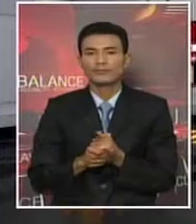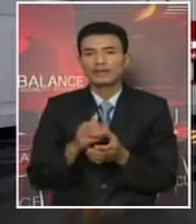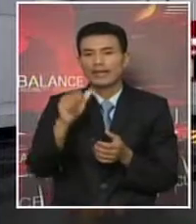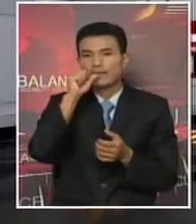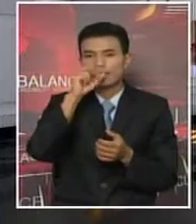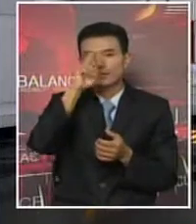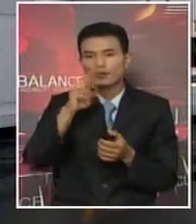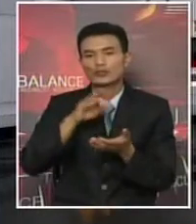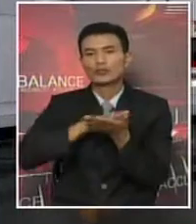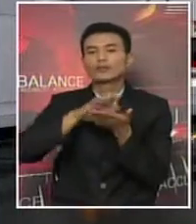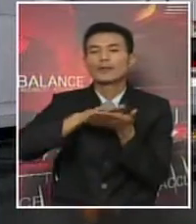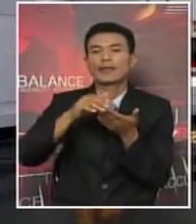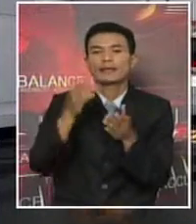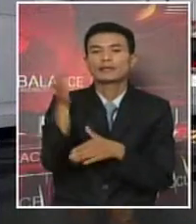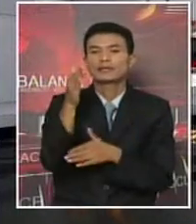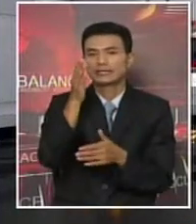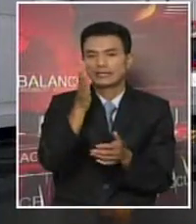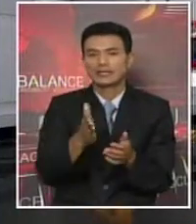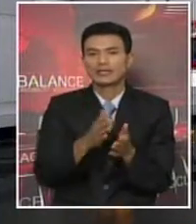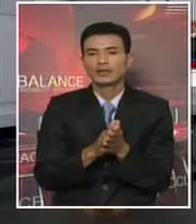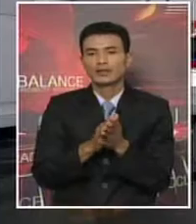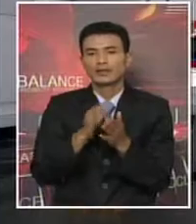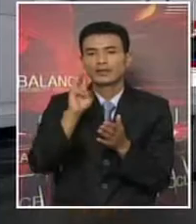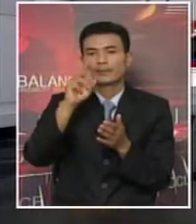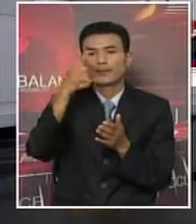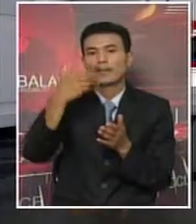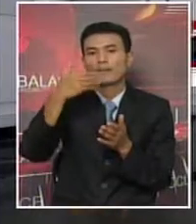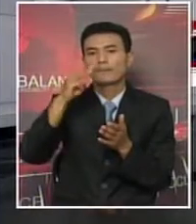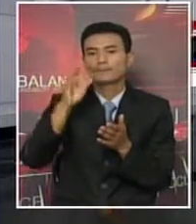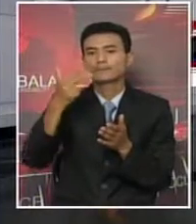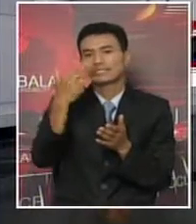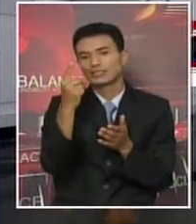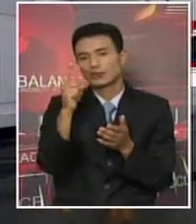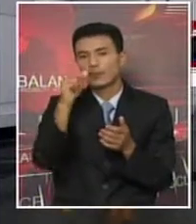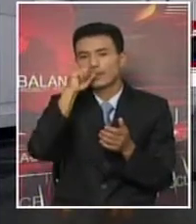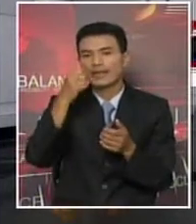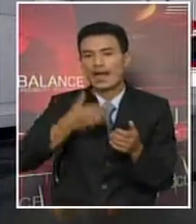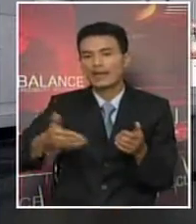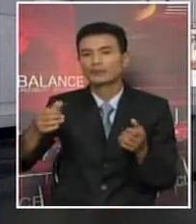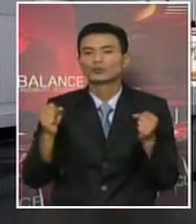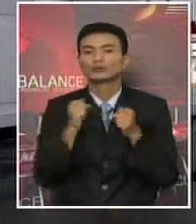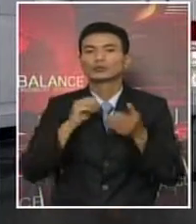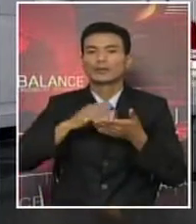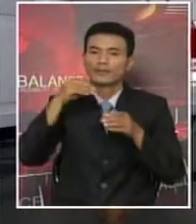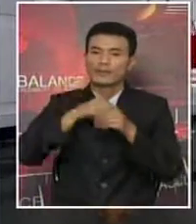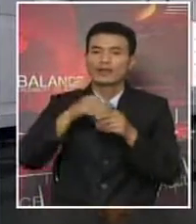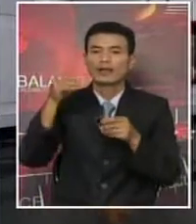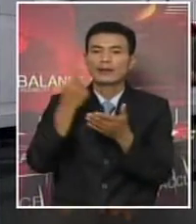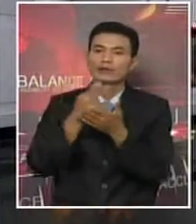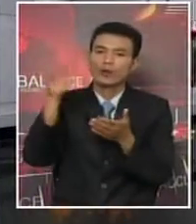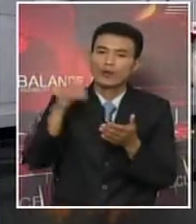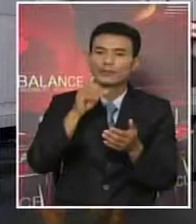खानेपानी तथा सरसफाई मन्त्री महेन्द्र यादवले मेलम्चीको खानेपानी आगामी पुषभित्र काठमाडौँमा आउने बताउनु भएको छ।